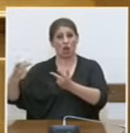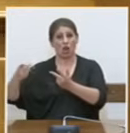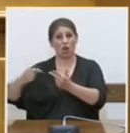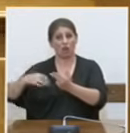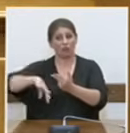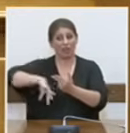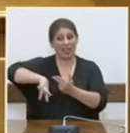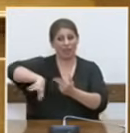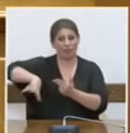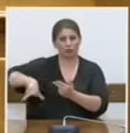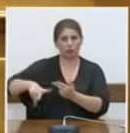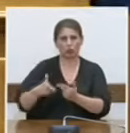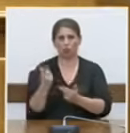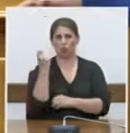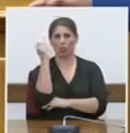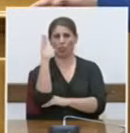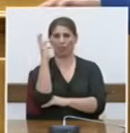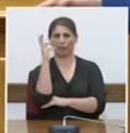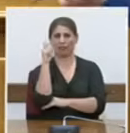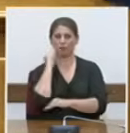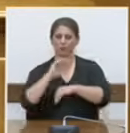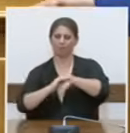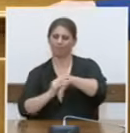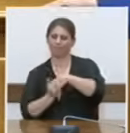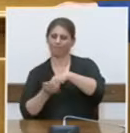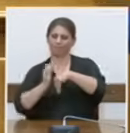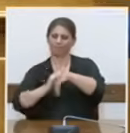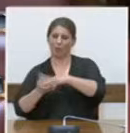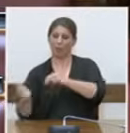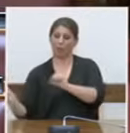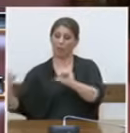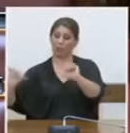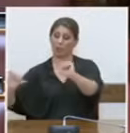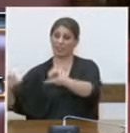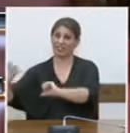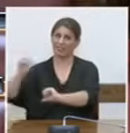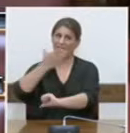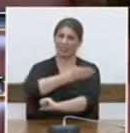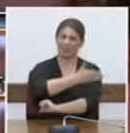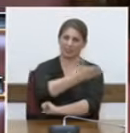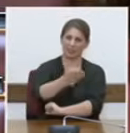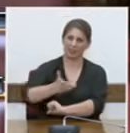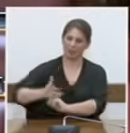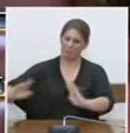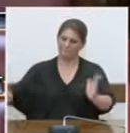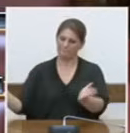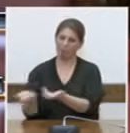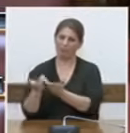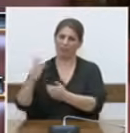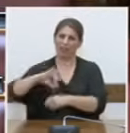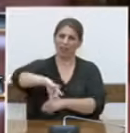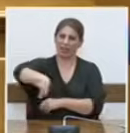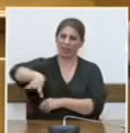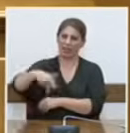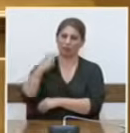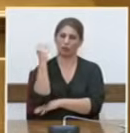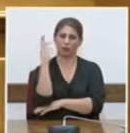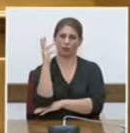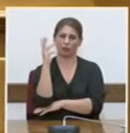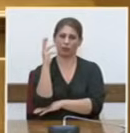κλεφτόδεντρα των ολιγαρχών που περιποιείστε εσείς. Αυτό θα κάνουμε. Θα κόψουμε τα κλεφτόδεντρα. Να σας πω ποιον. Των παρόχων